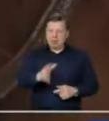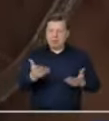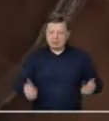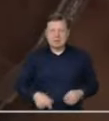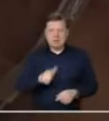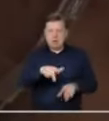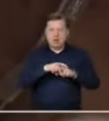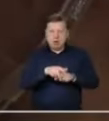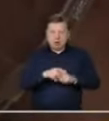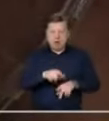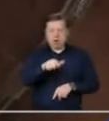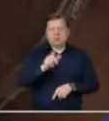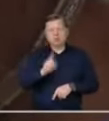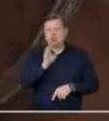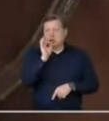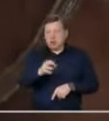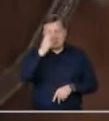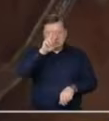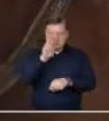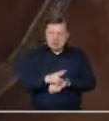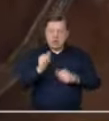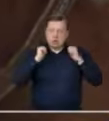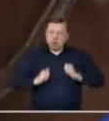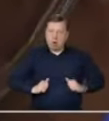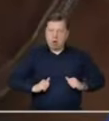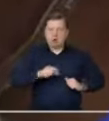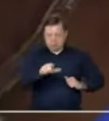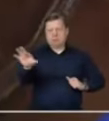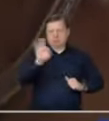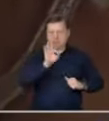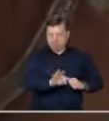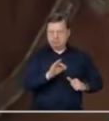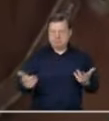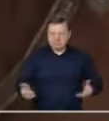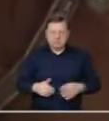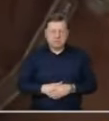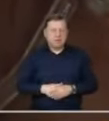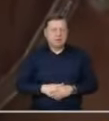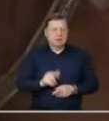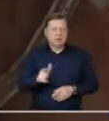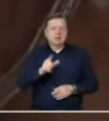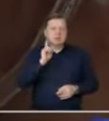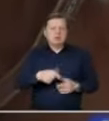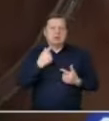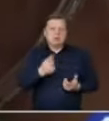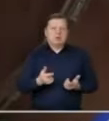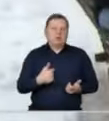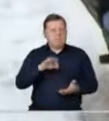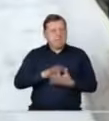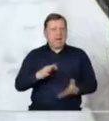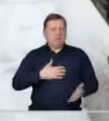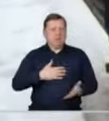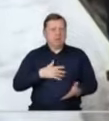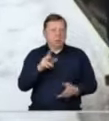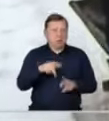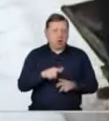koń, któremu można zaufać, bardzo spokojny. No i tak naprawdę taki, którego jesteśmy pewni. Dlatego